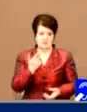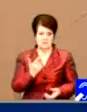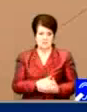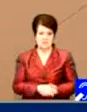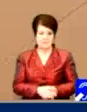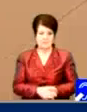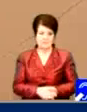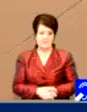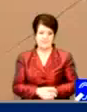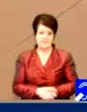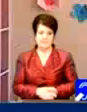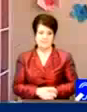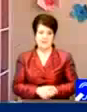standarde,